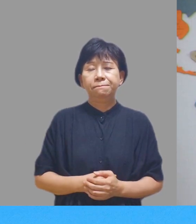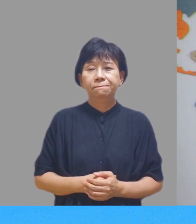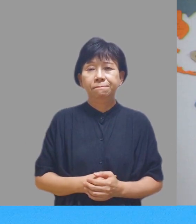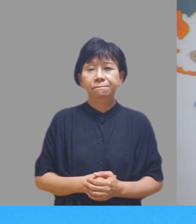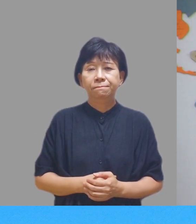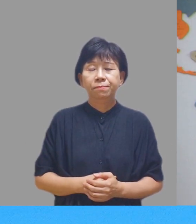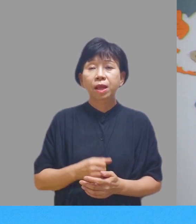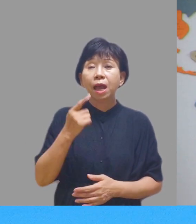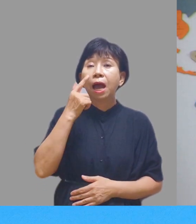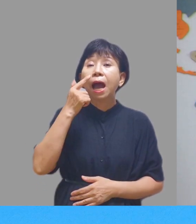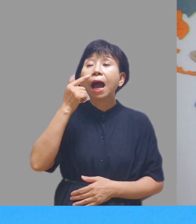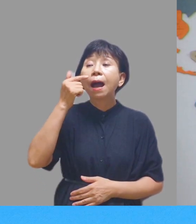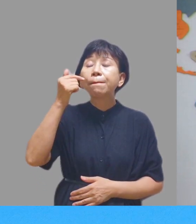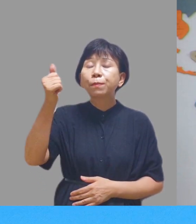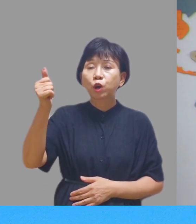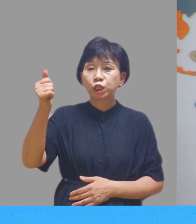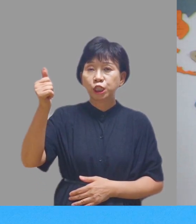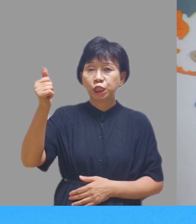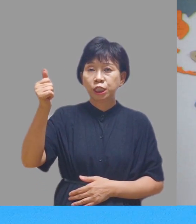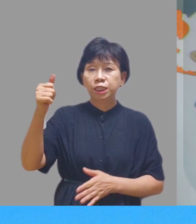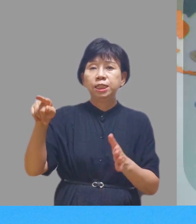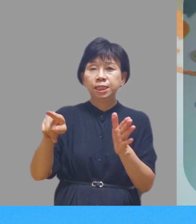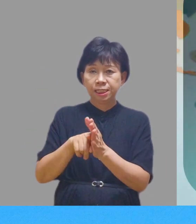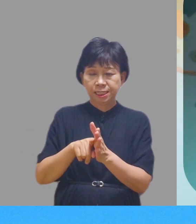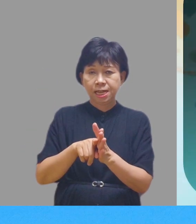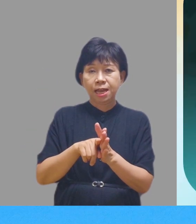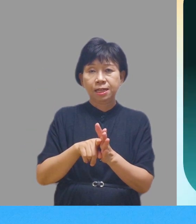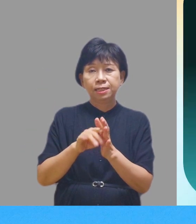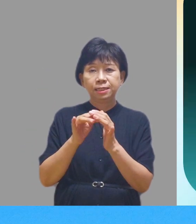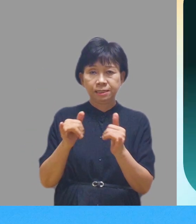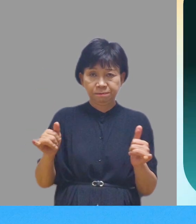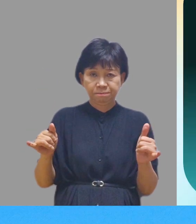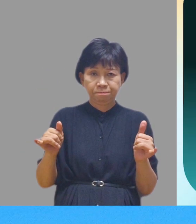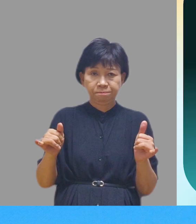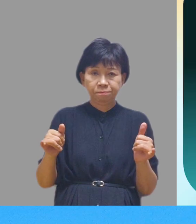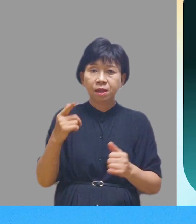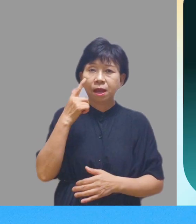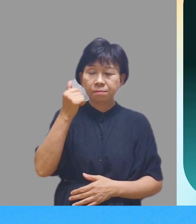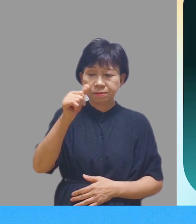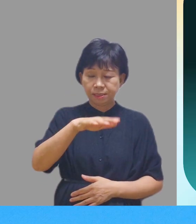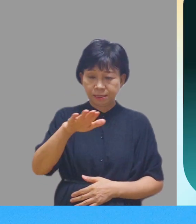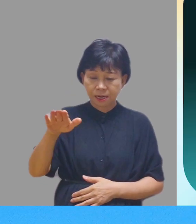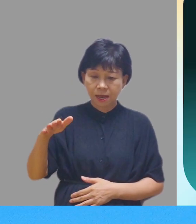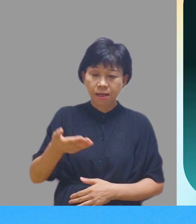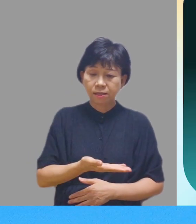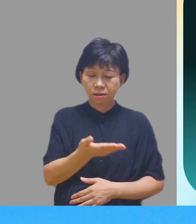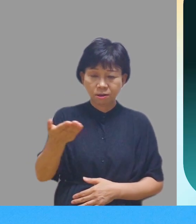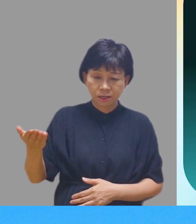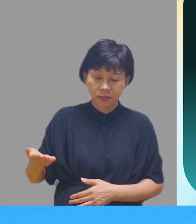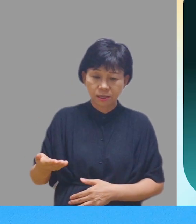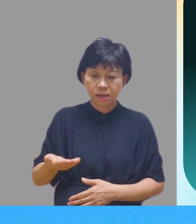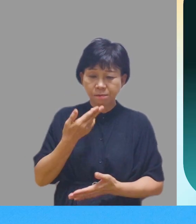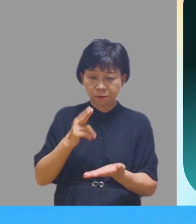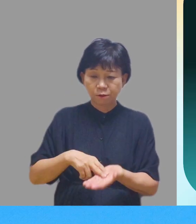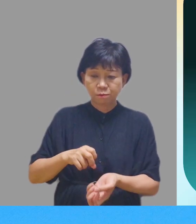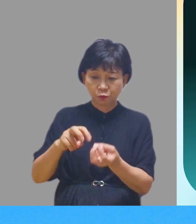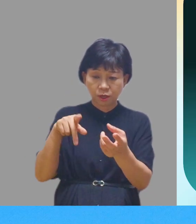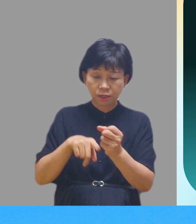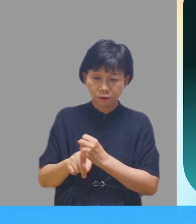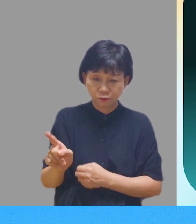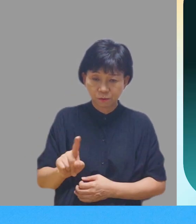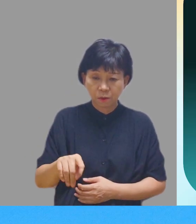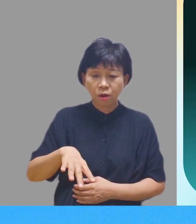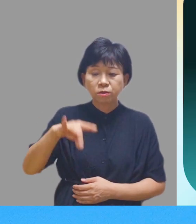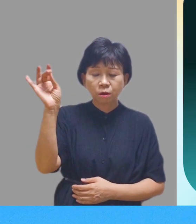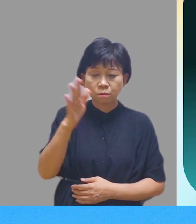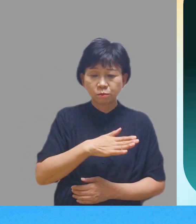아버지의 신앙 단계로 초대합니다. 13절을 한번 볼까요? 아비들아, 내가 너희에게 쓰는 것은 너희가